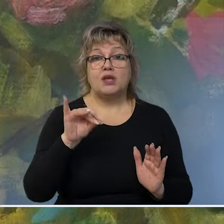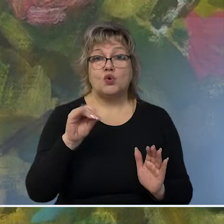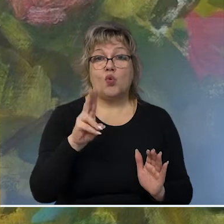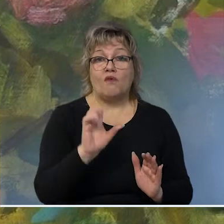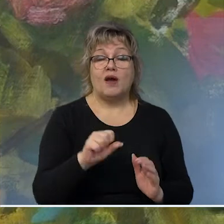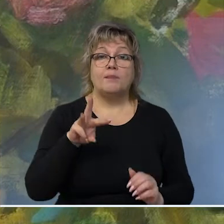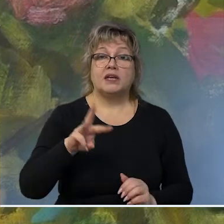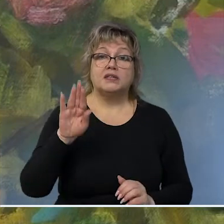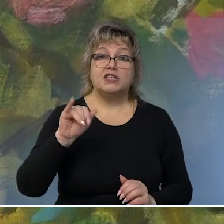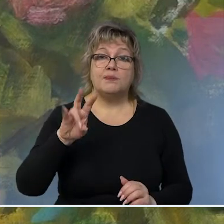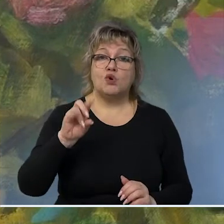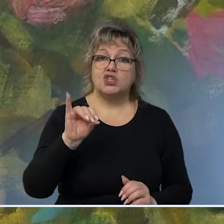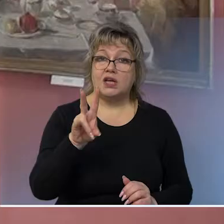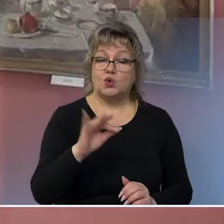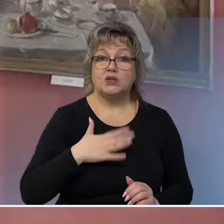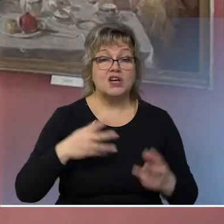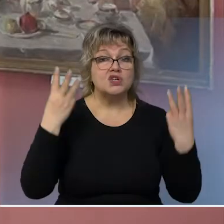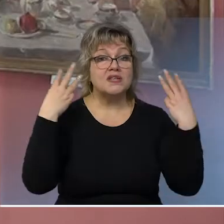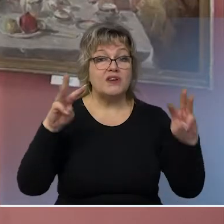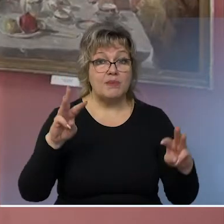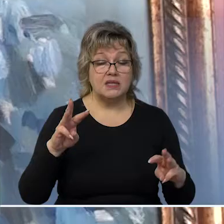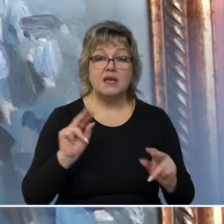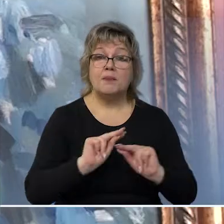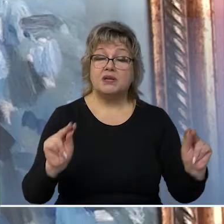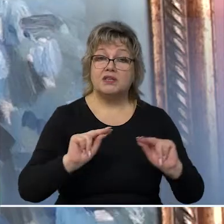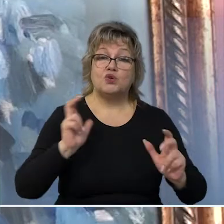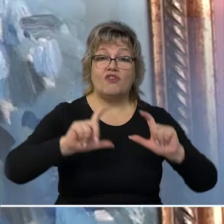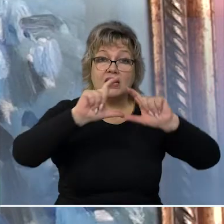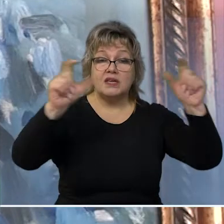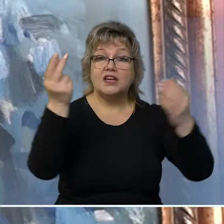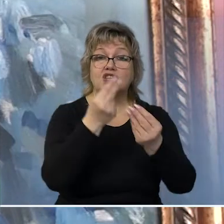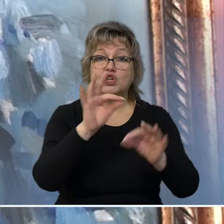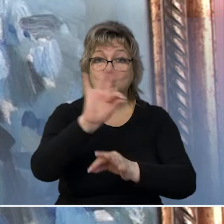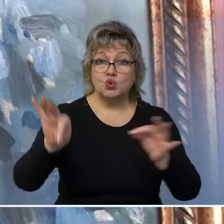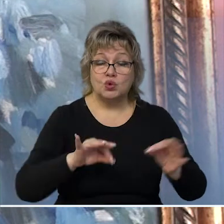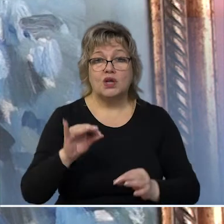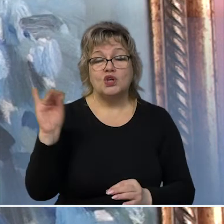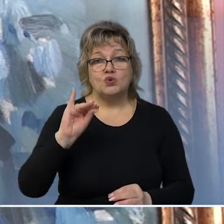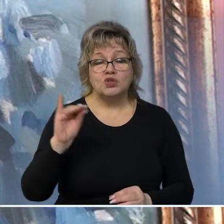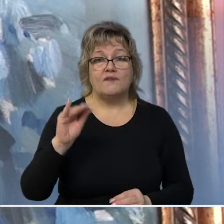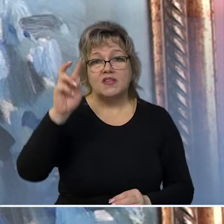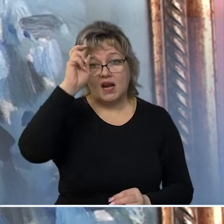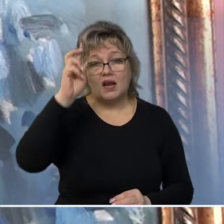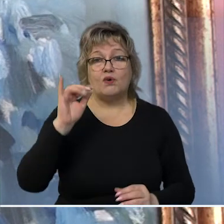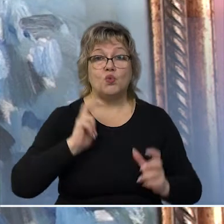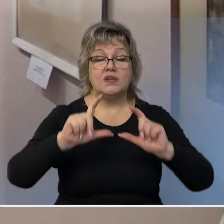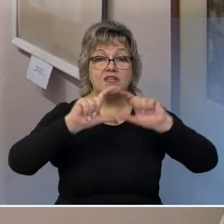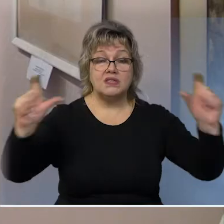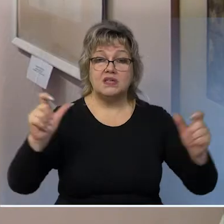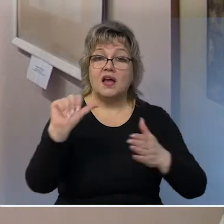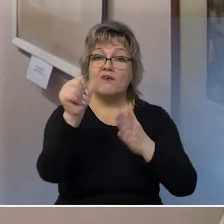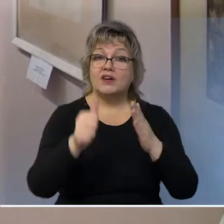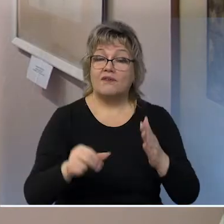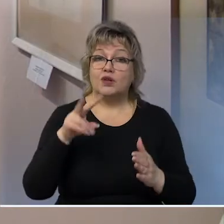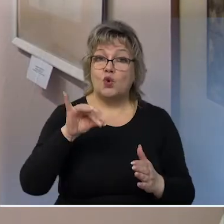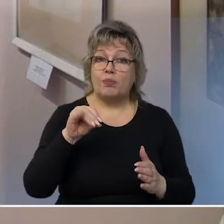Екатерина Минькова, Маргарита Тимошенко, наши современницы, преподают в Академии архитектуры Южного федерального университета. В